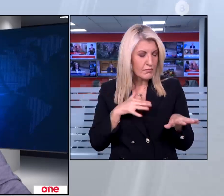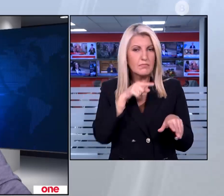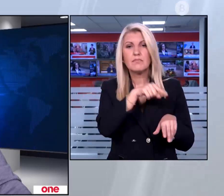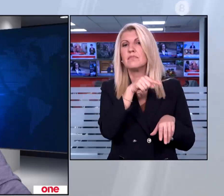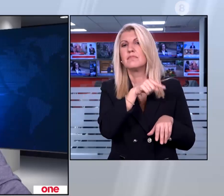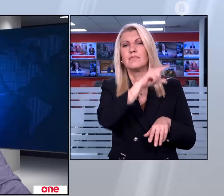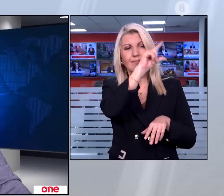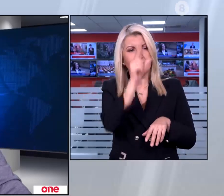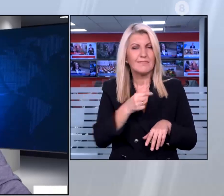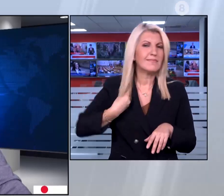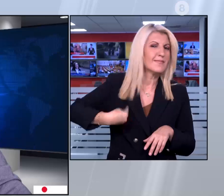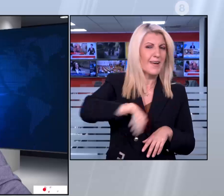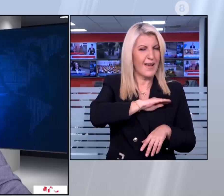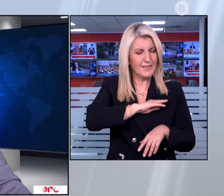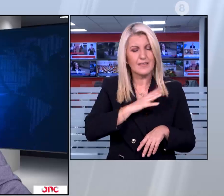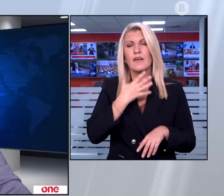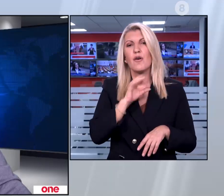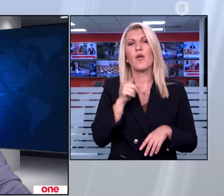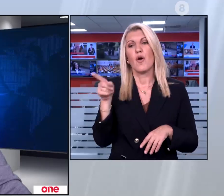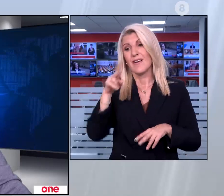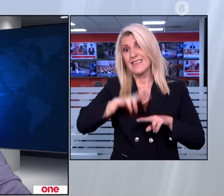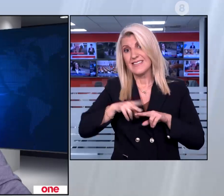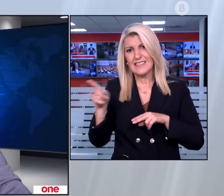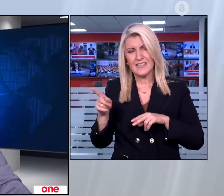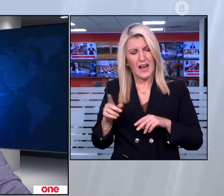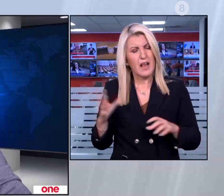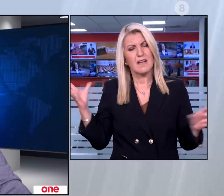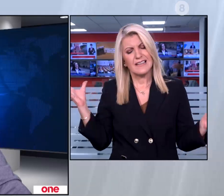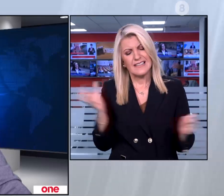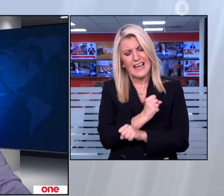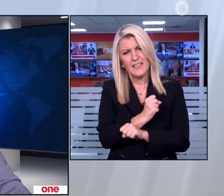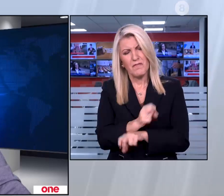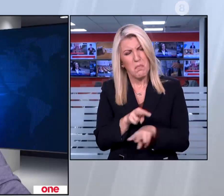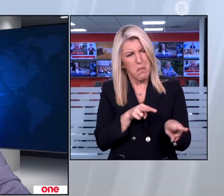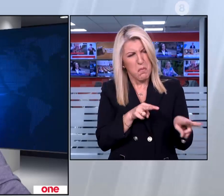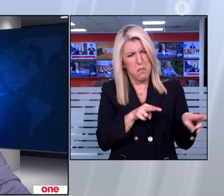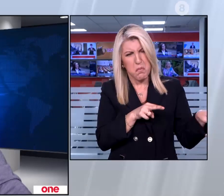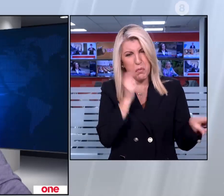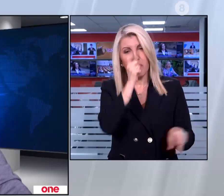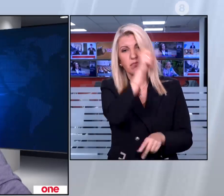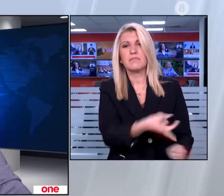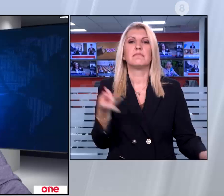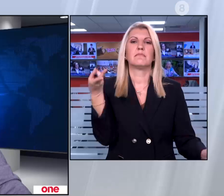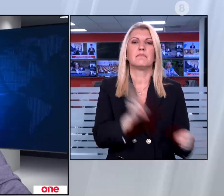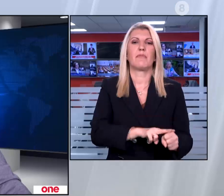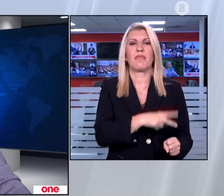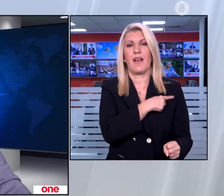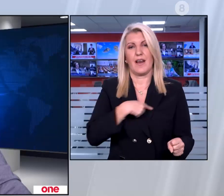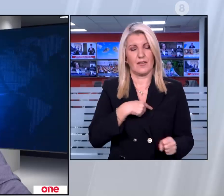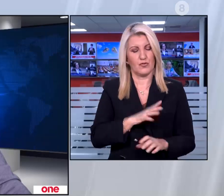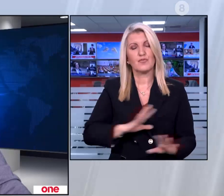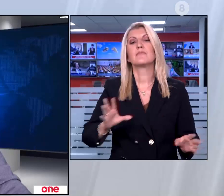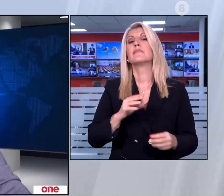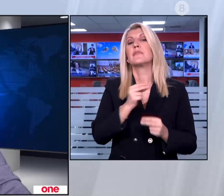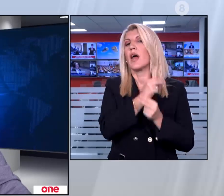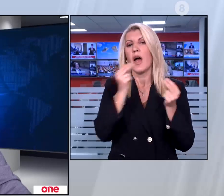Γιαχία Σινουάρ, πριν πέσει νεκρός από Ισραηλινά πυρά και έπειτα από συμπλοκή με Ισραηλινούς στρατιώτες στη Λωρίδα της Γάζας. Η σωρός του ταυτοποιήθηκε έπειτα